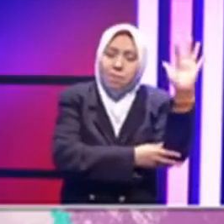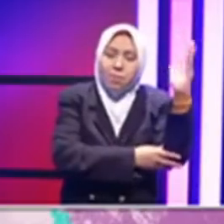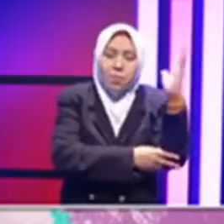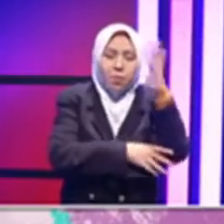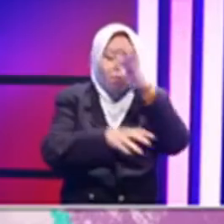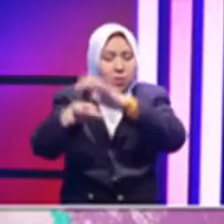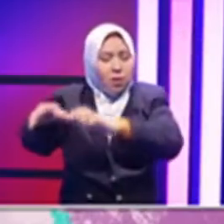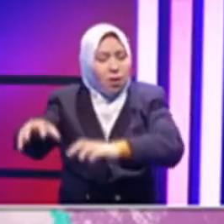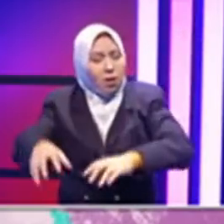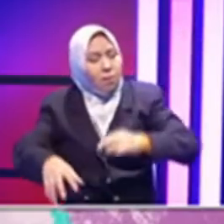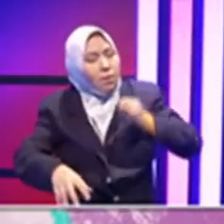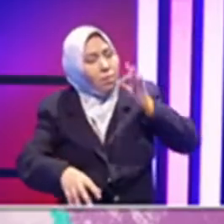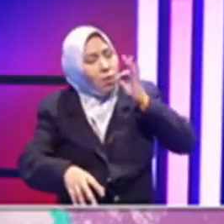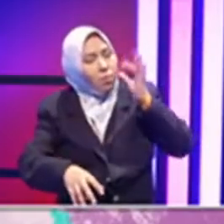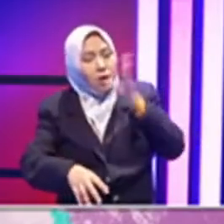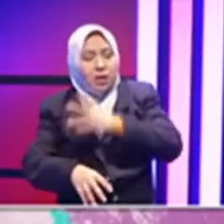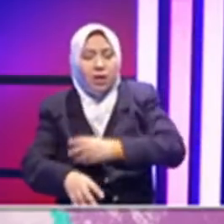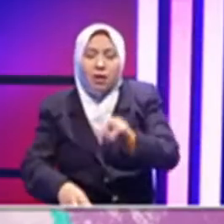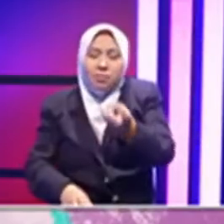جَنَّاتٍ